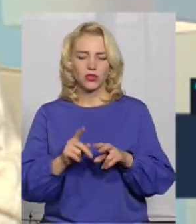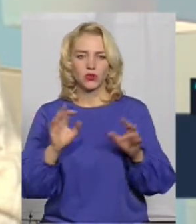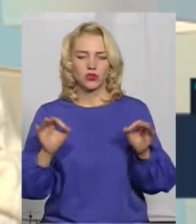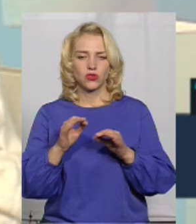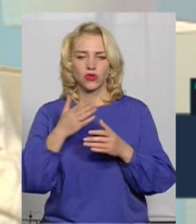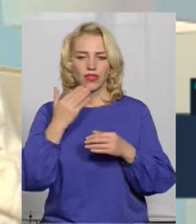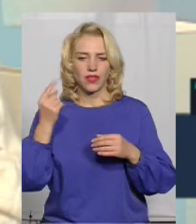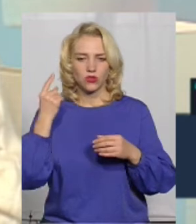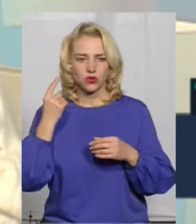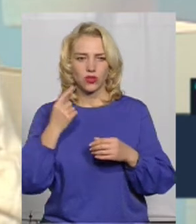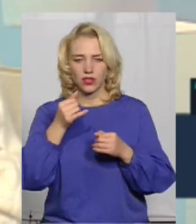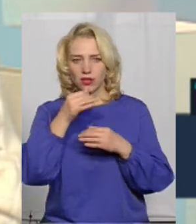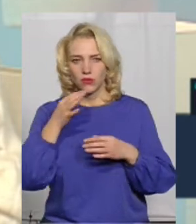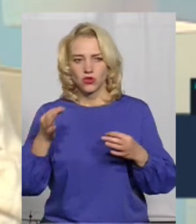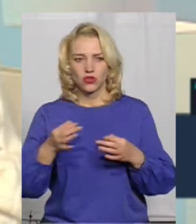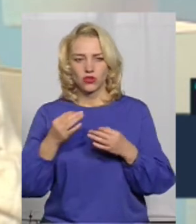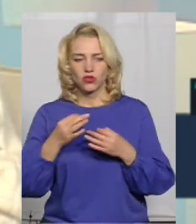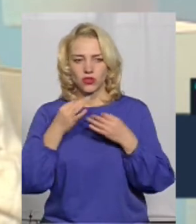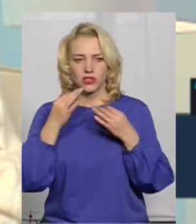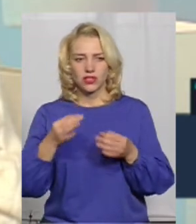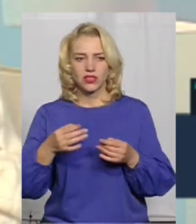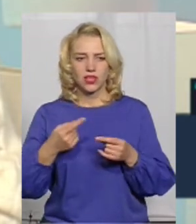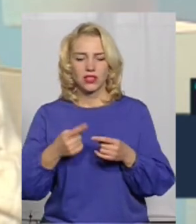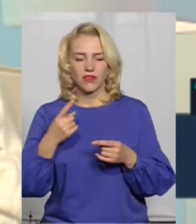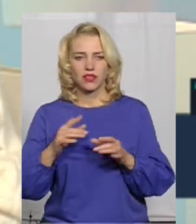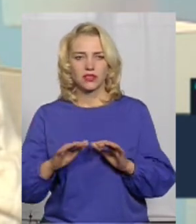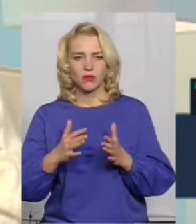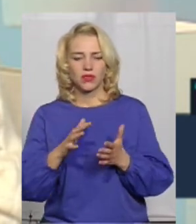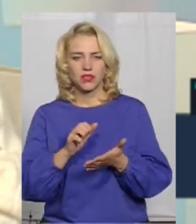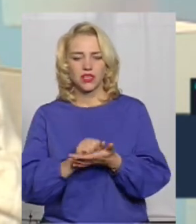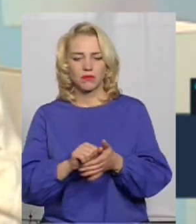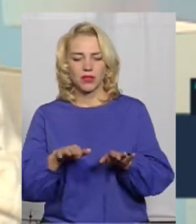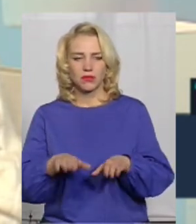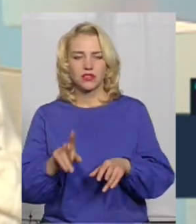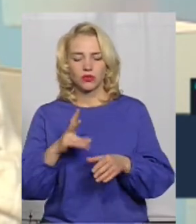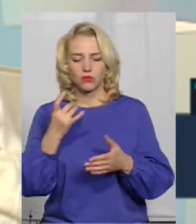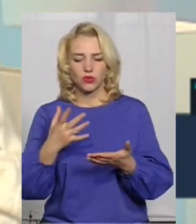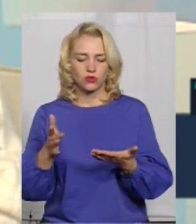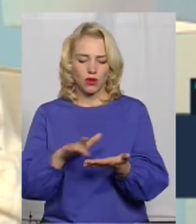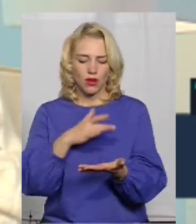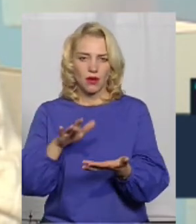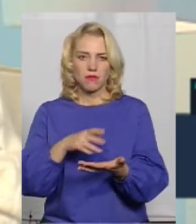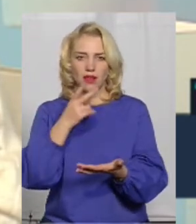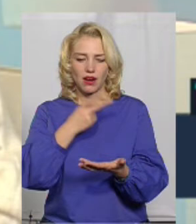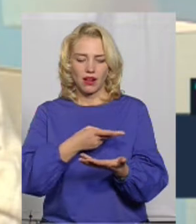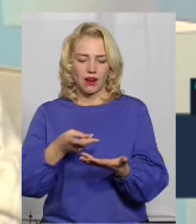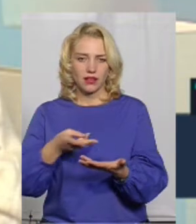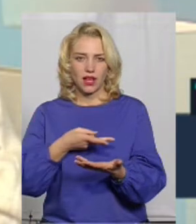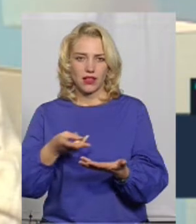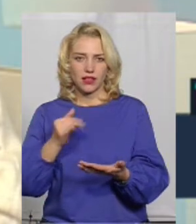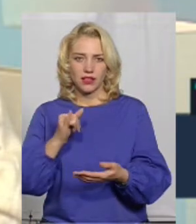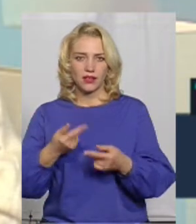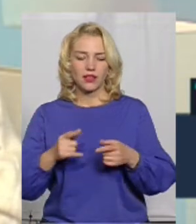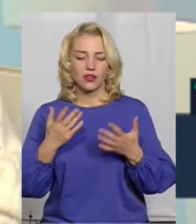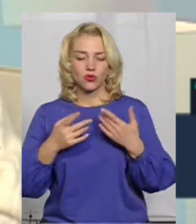чує і нічого не може сказати, а просто в якийсь момент займає нішу тих, хто переглядає. І коли говорити